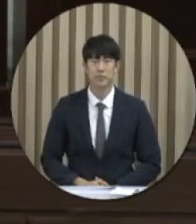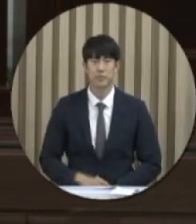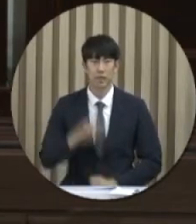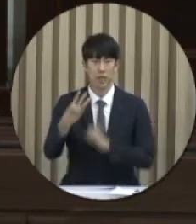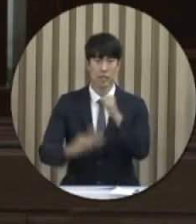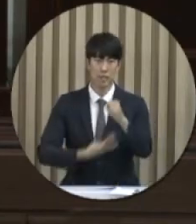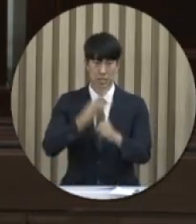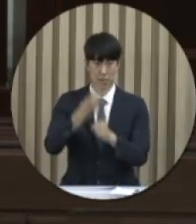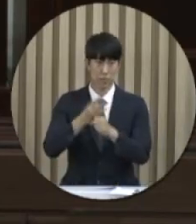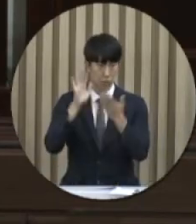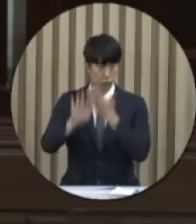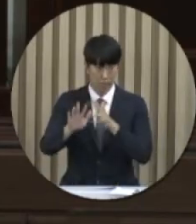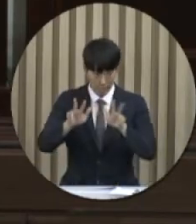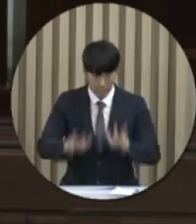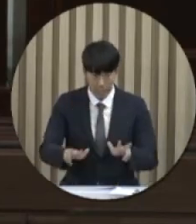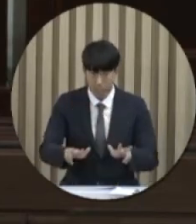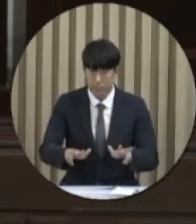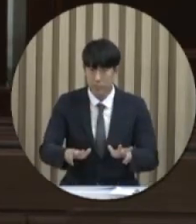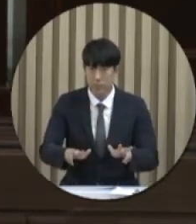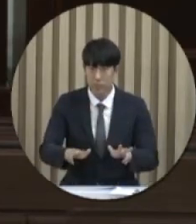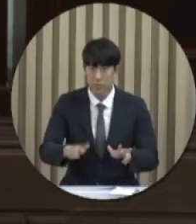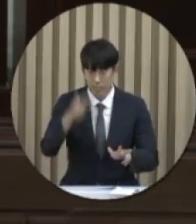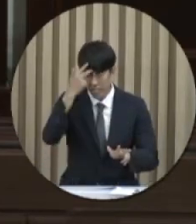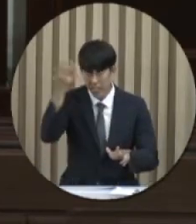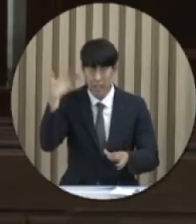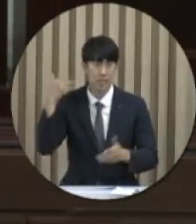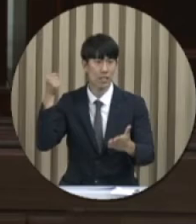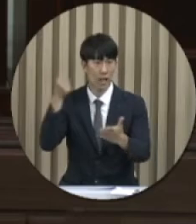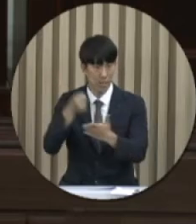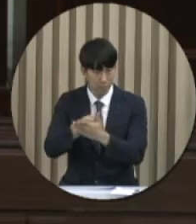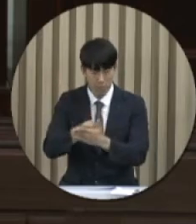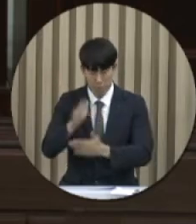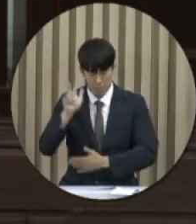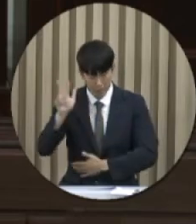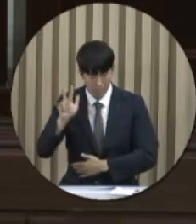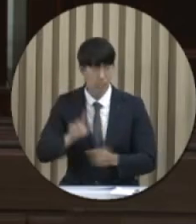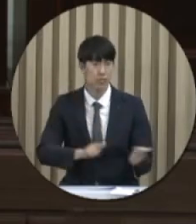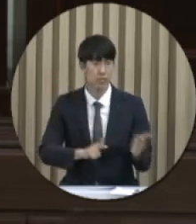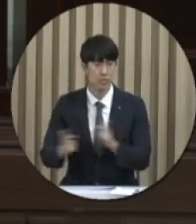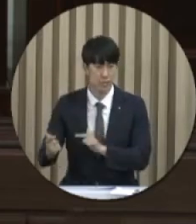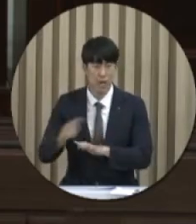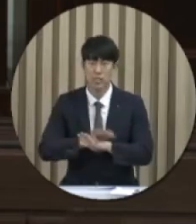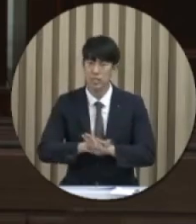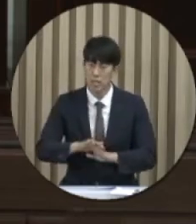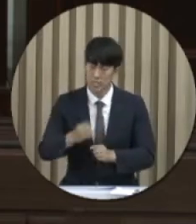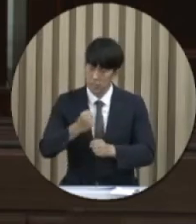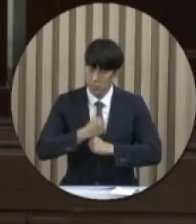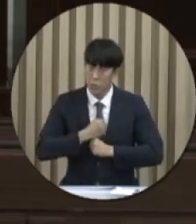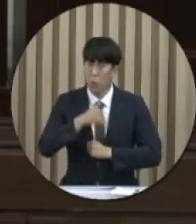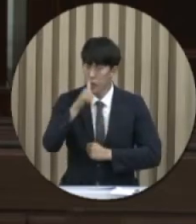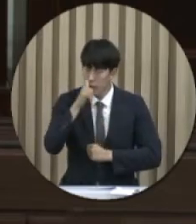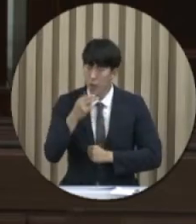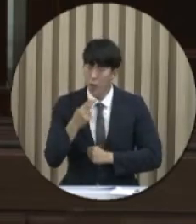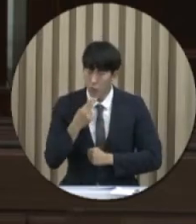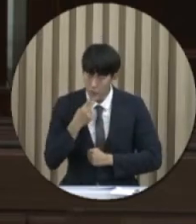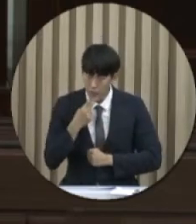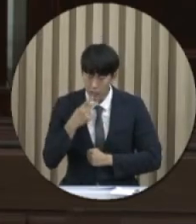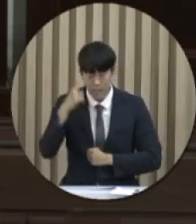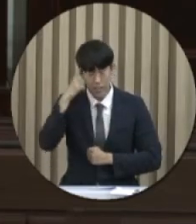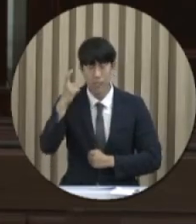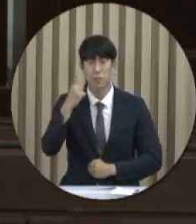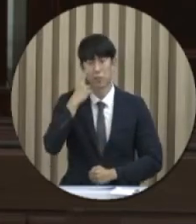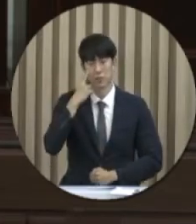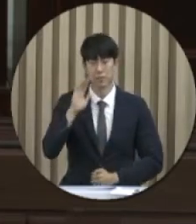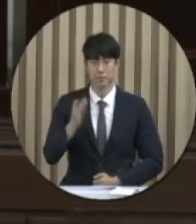3년이 지난 이 시점에 그때 당시 다짐했던 다짐들이 잘 지켜지고 있는지 다시 한번 생각해 보게